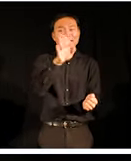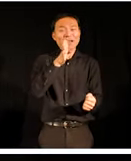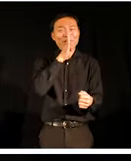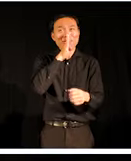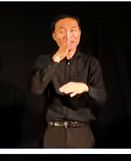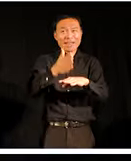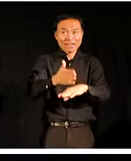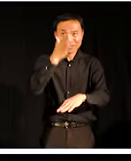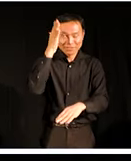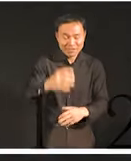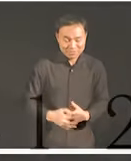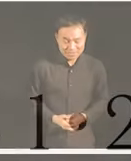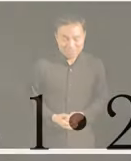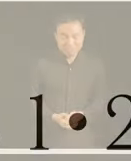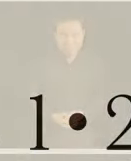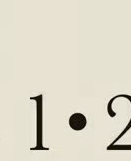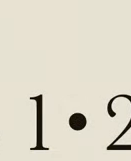まし